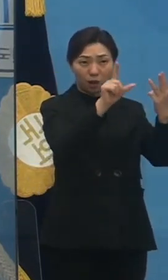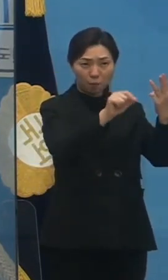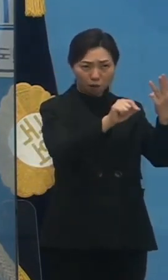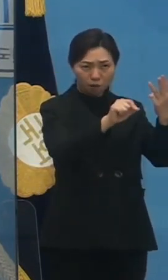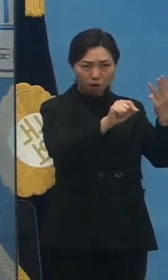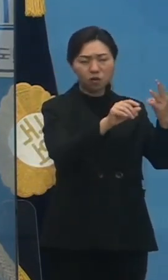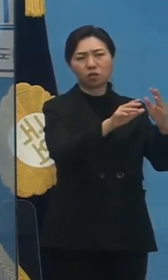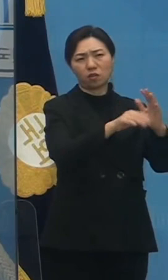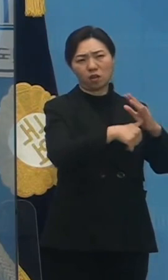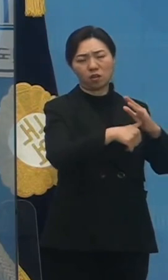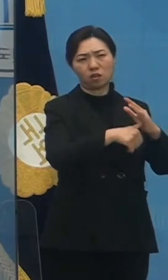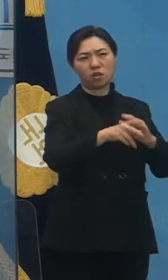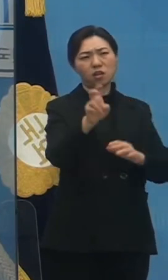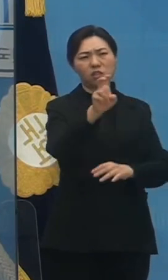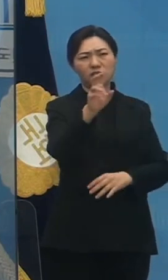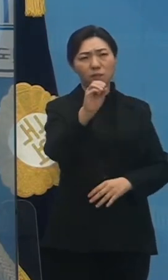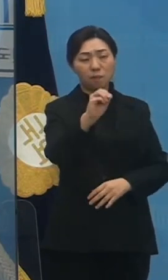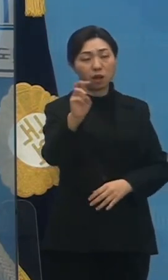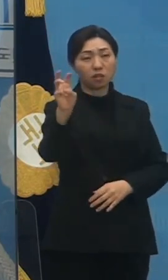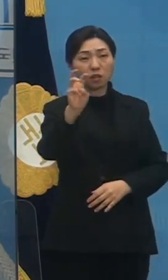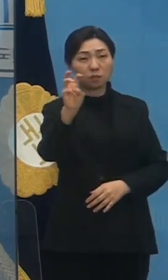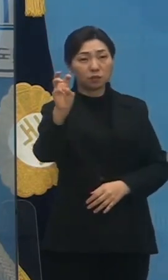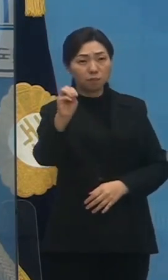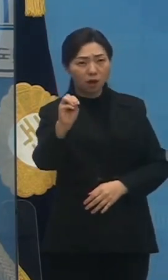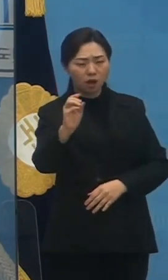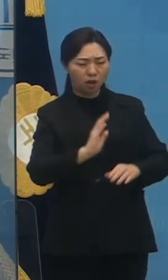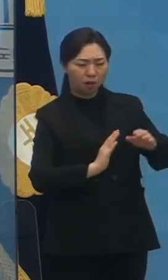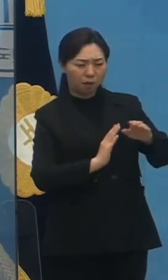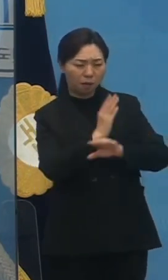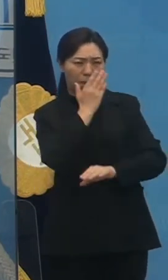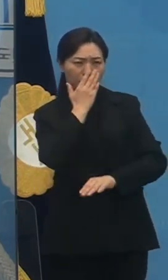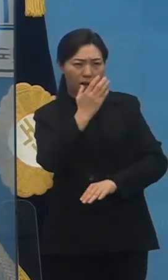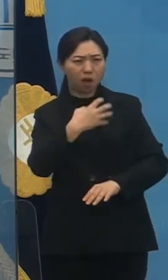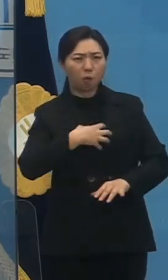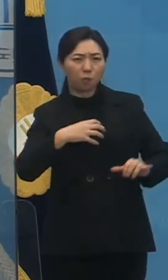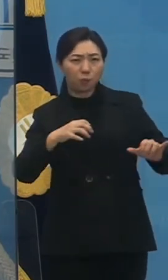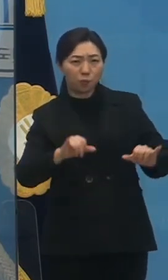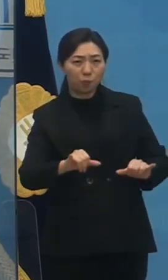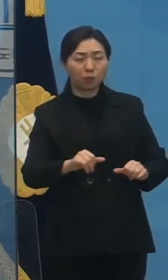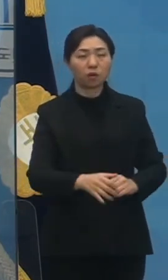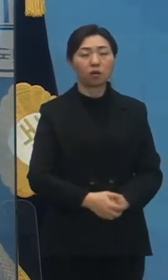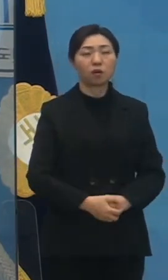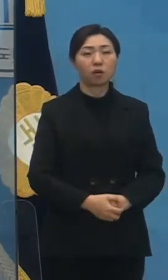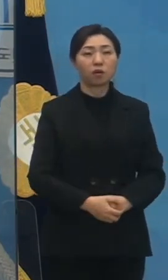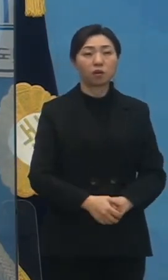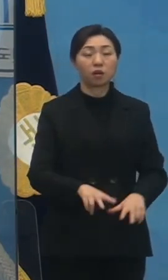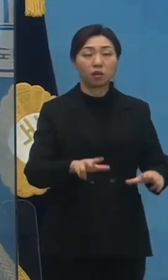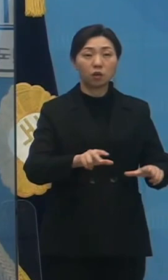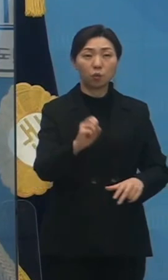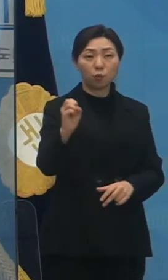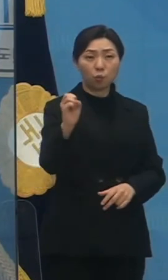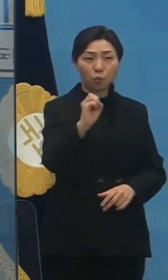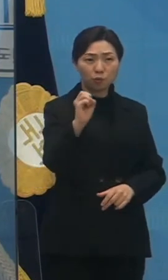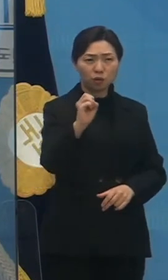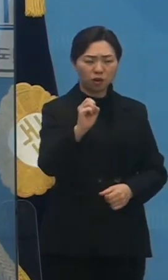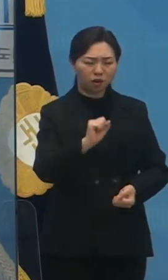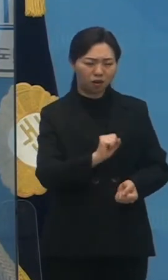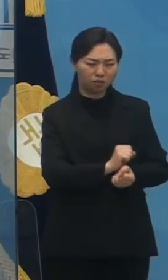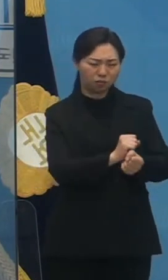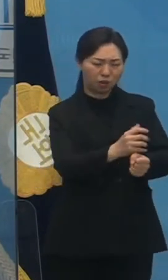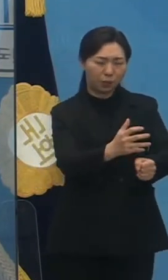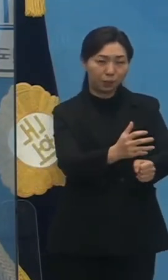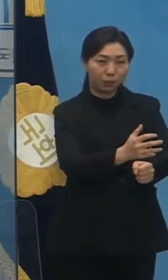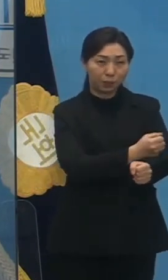명에서 30만 명에 육박할 것으로 전망하고 있습니다. 이런 오미크론 대확산으로